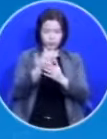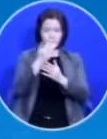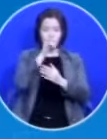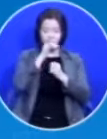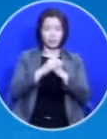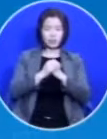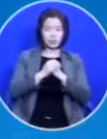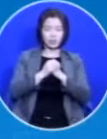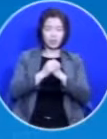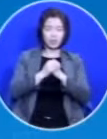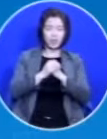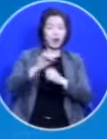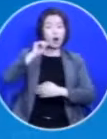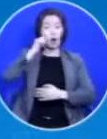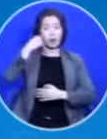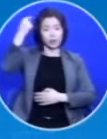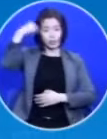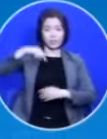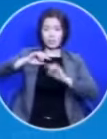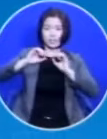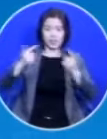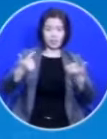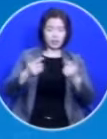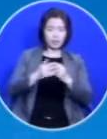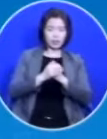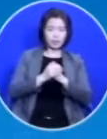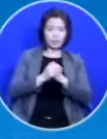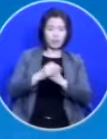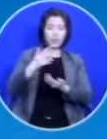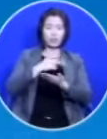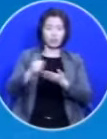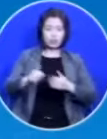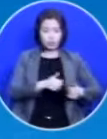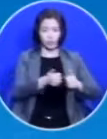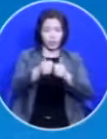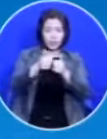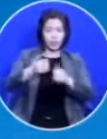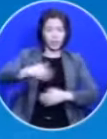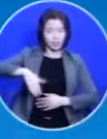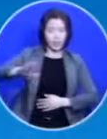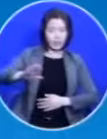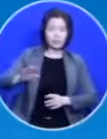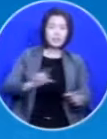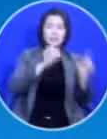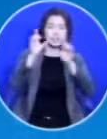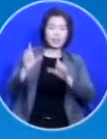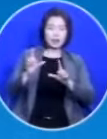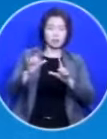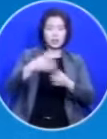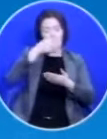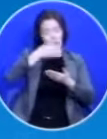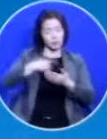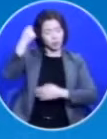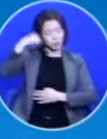끓습니다 어렵게 느껴지지도 않아요 주를 따라가는 삶이 힘들게 느껴지지도